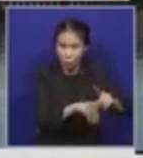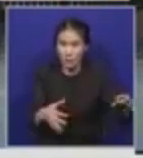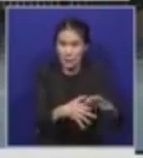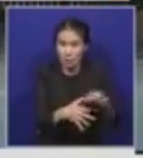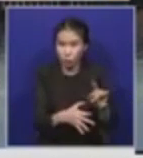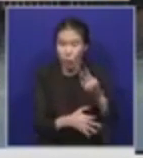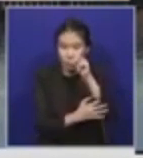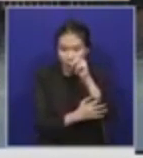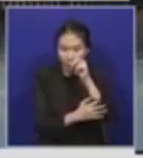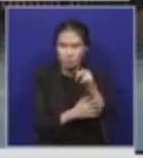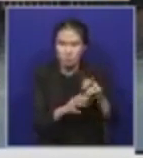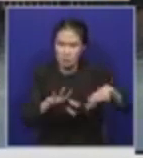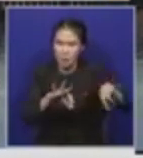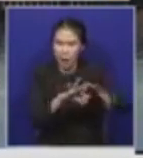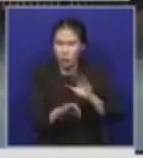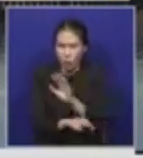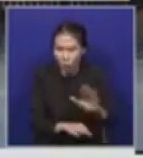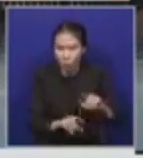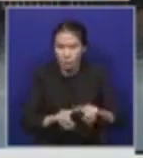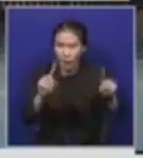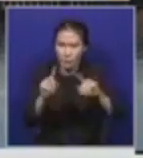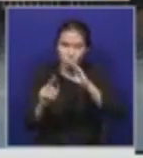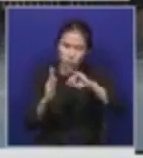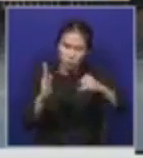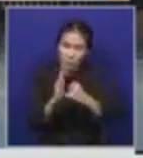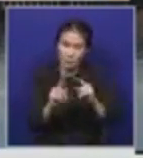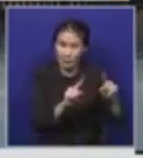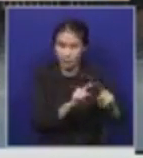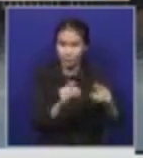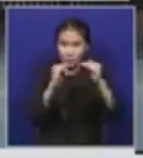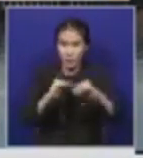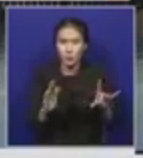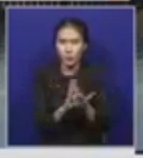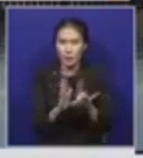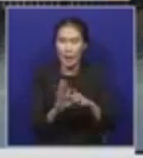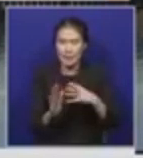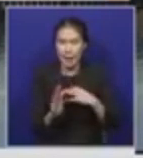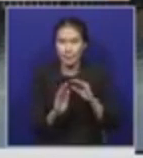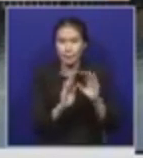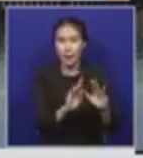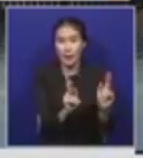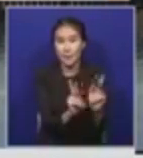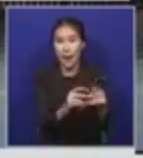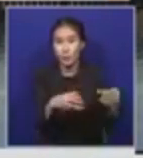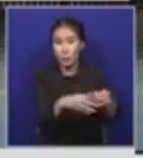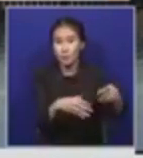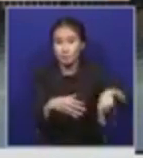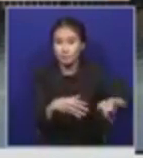วศที่ในพื้นที่นั้นๆนะครับประเด็นสุดท้ายครับที่อยากจะฝากให้กับกรรมาธิการคือว่า